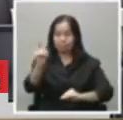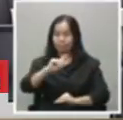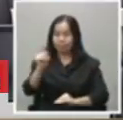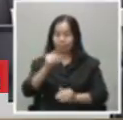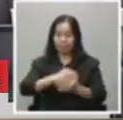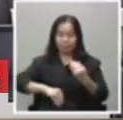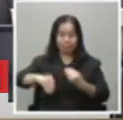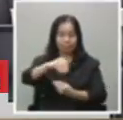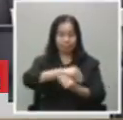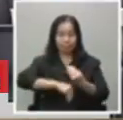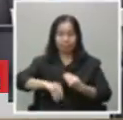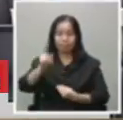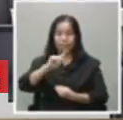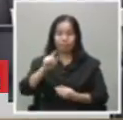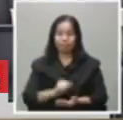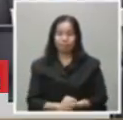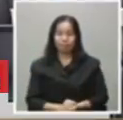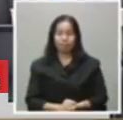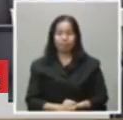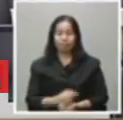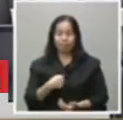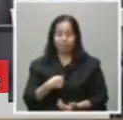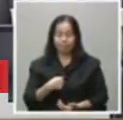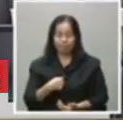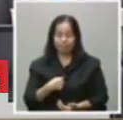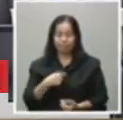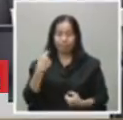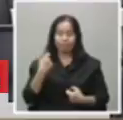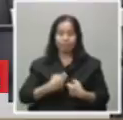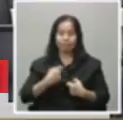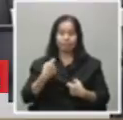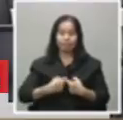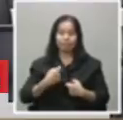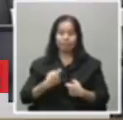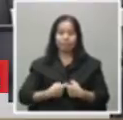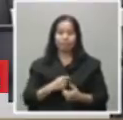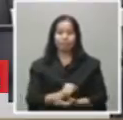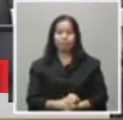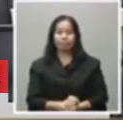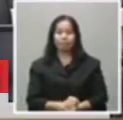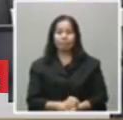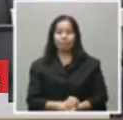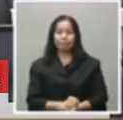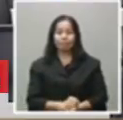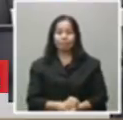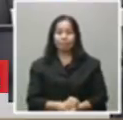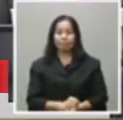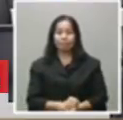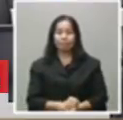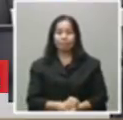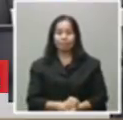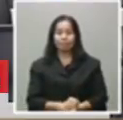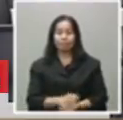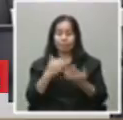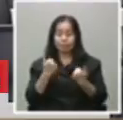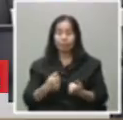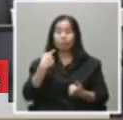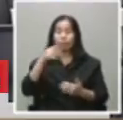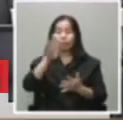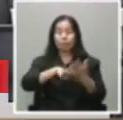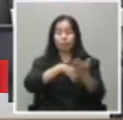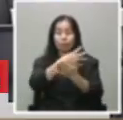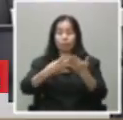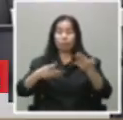ผมไม่อยากแปลครับเพราะมันเป็นคำหยาบมันฉิบอะครับท่านประธานที่เคารพครับคณะกรรมการนโยบายการเงินแห่งชาติบอกว่าเศรษฐ